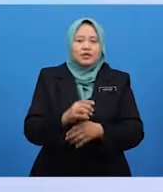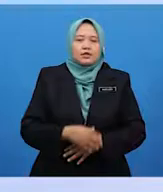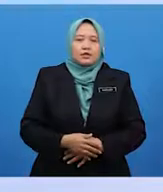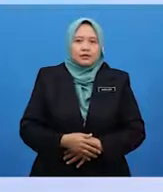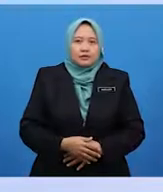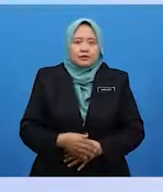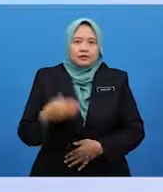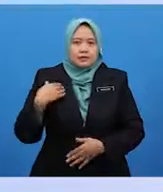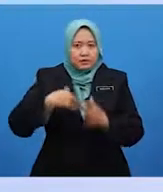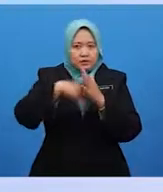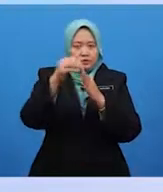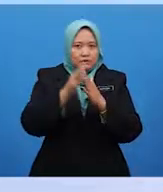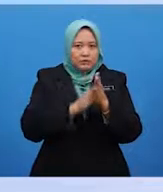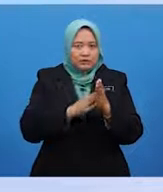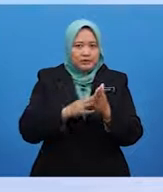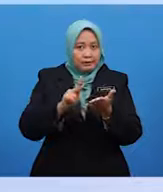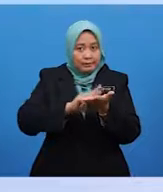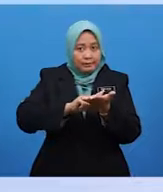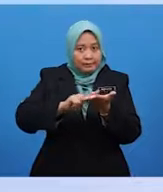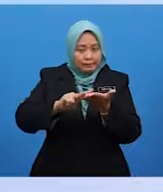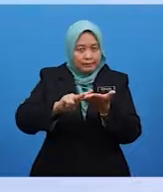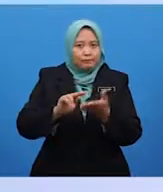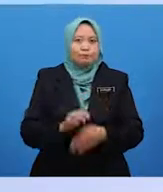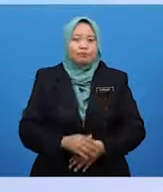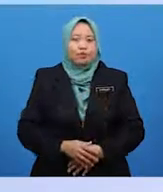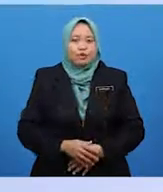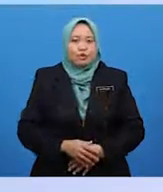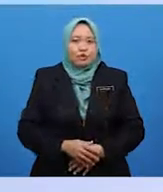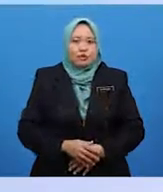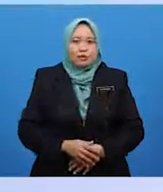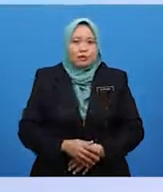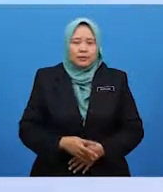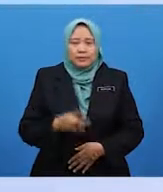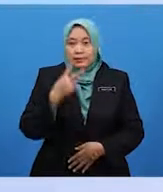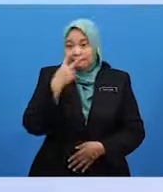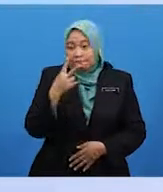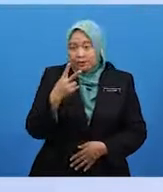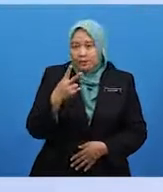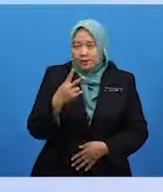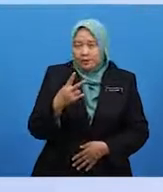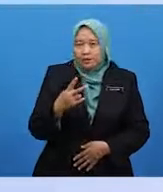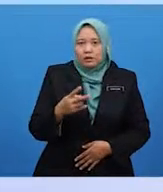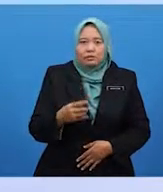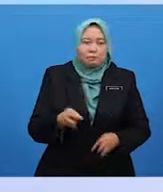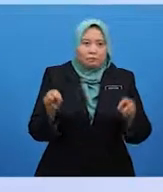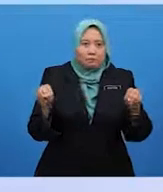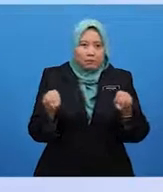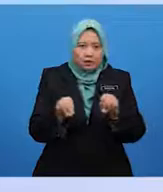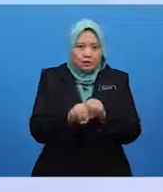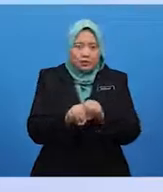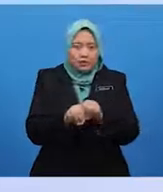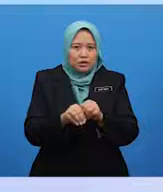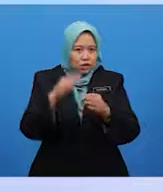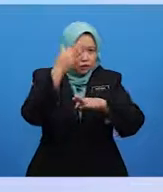yang kemas dan tepat. Catan kelihatan seolah-olah dipotong dan biasanya pengkarya menggunakan masking tape